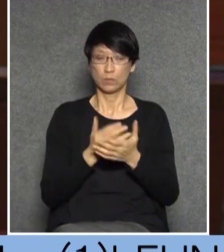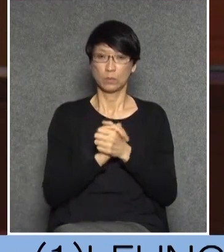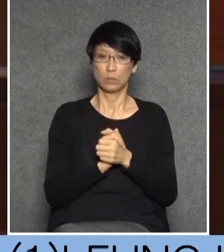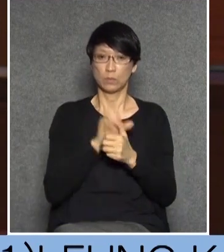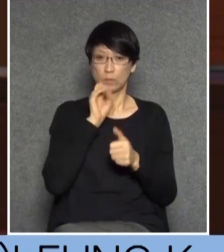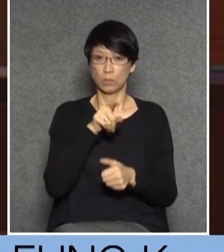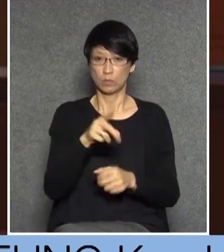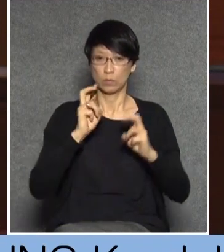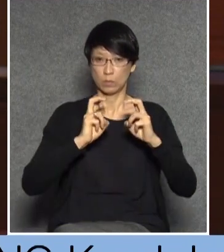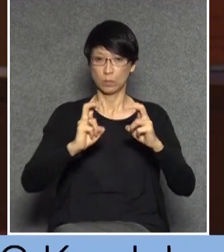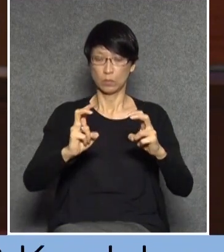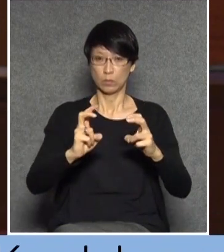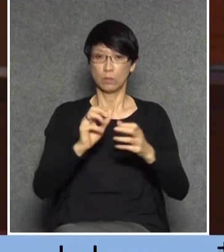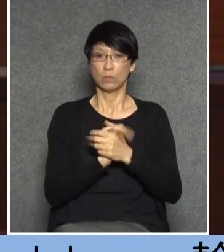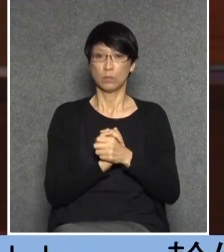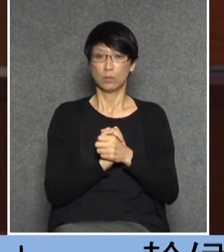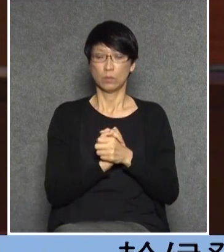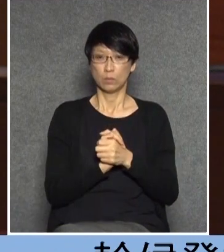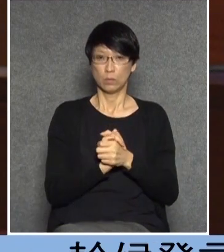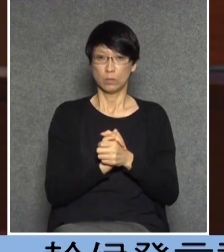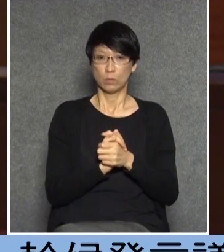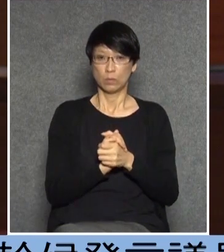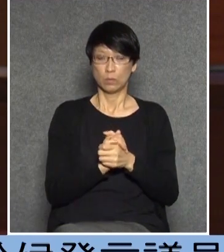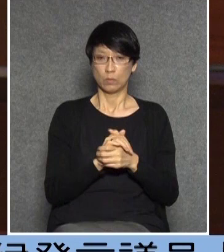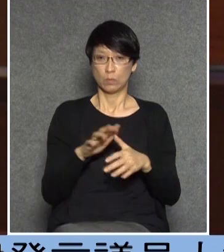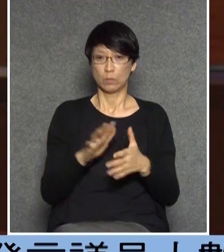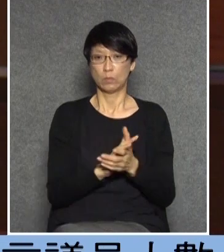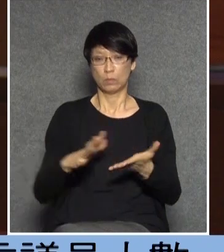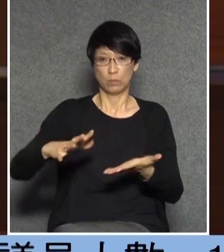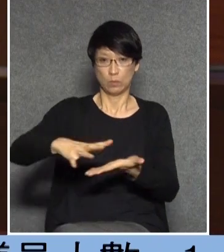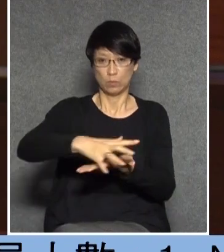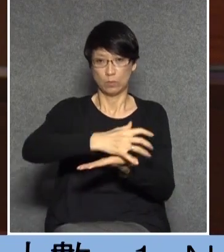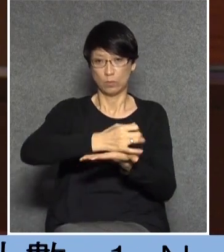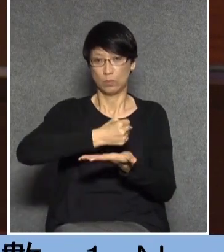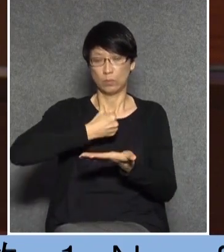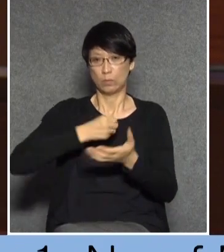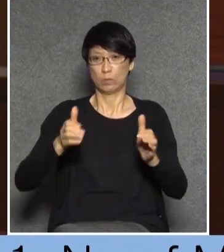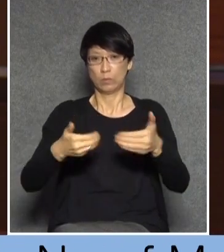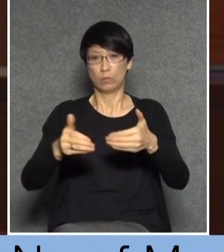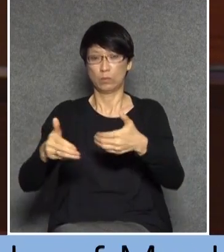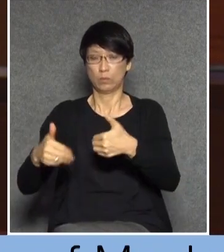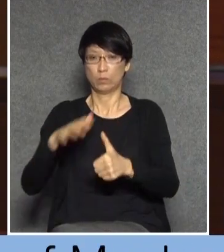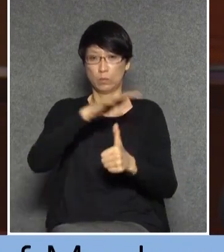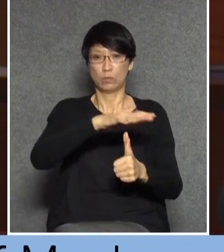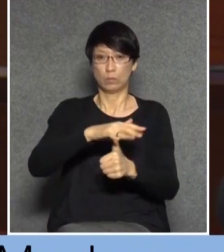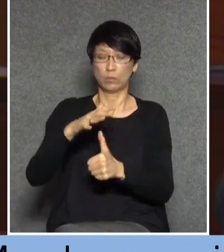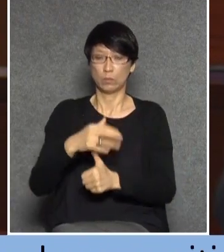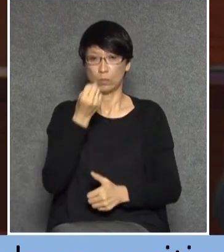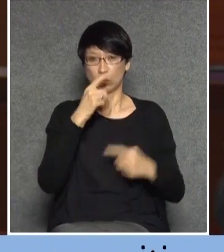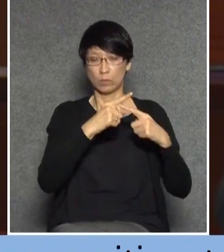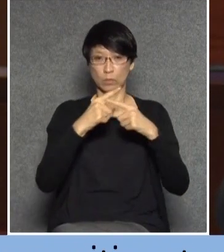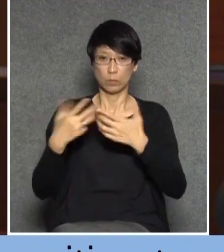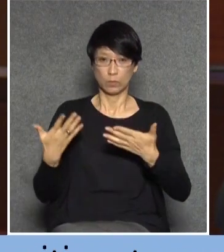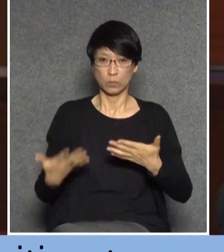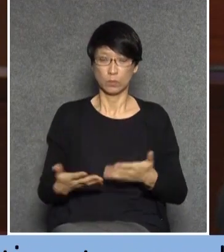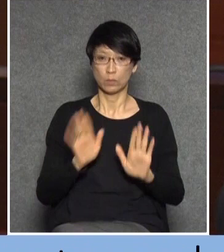港鐵的任務，由港鐵繼續壟斷公共服務謀取暴利欺壓市民，現在港鐵服務質